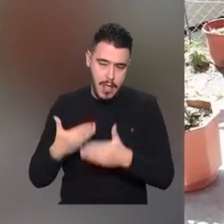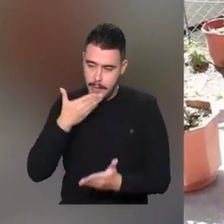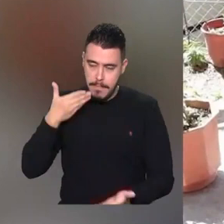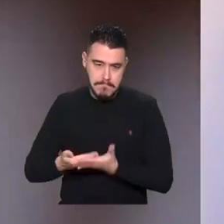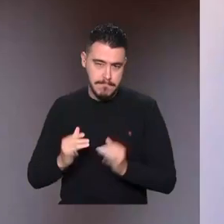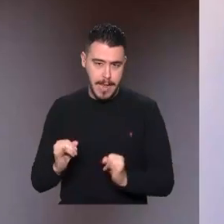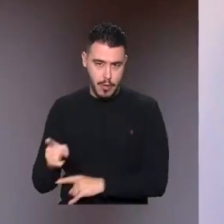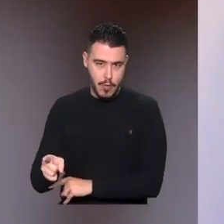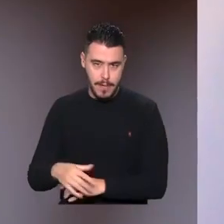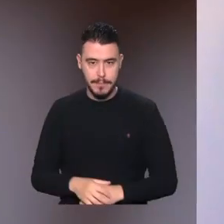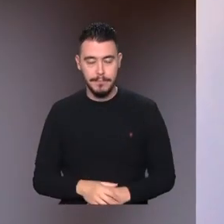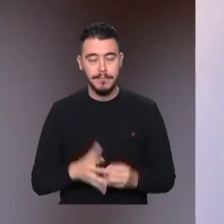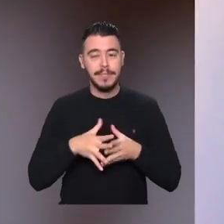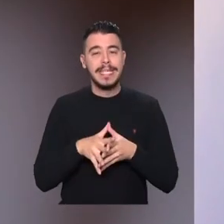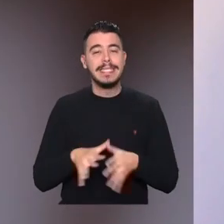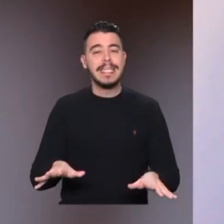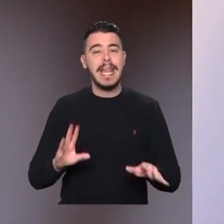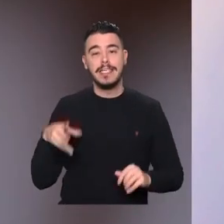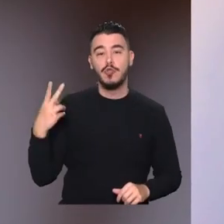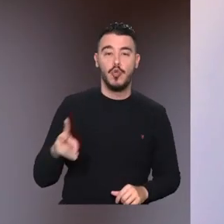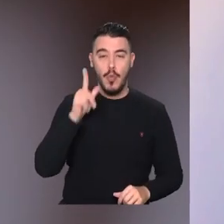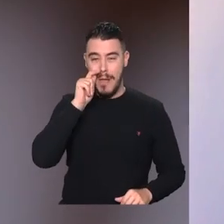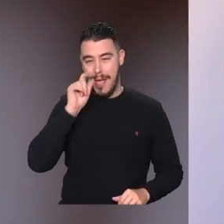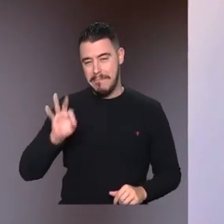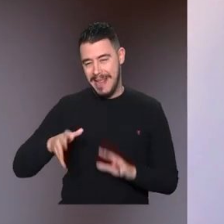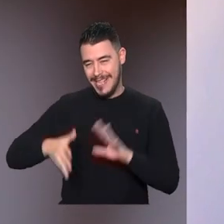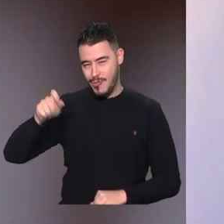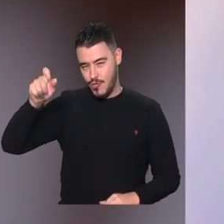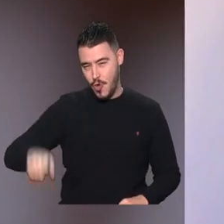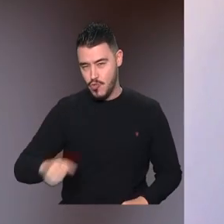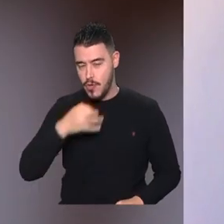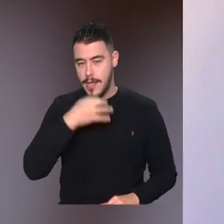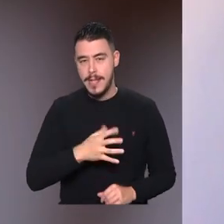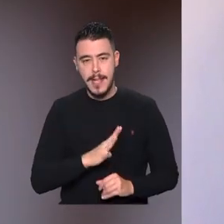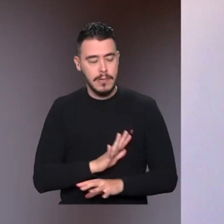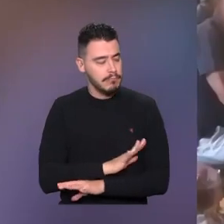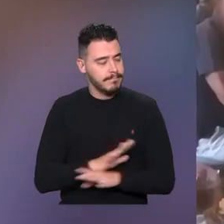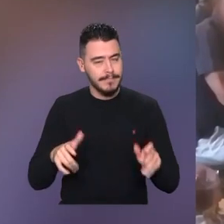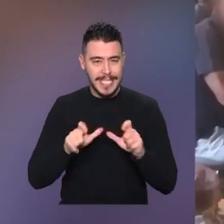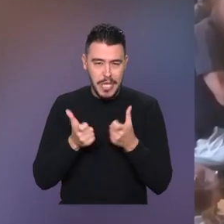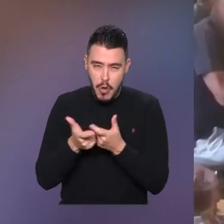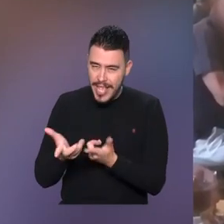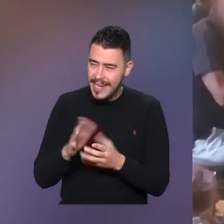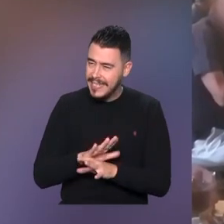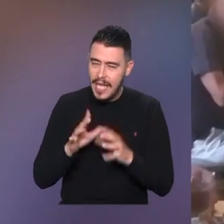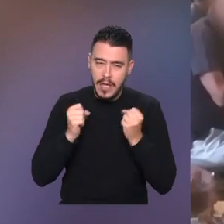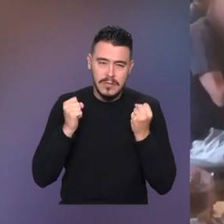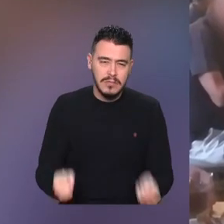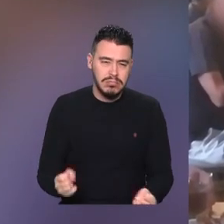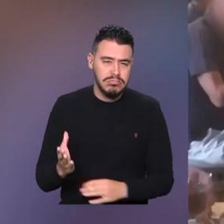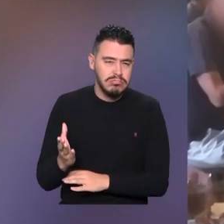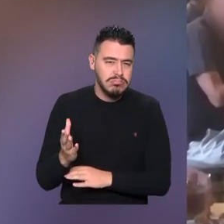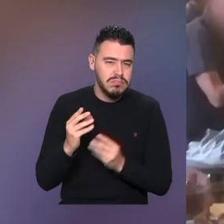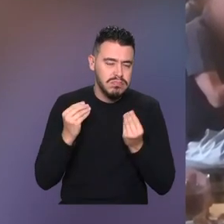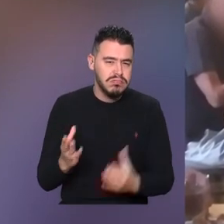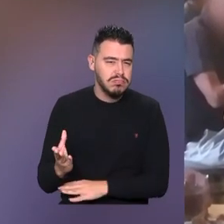Συγγενείς του 50χρονου δράστη μιλάνε αποκλειστικά στο Live News και αποκαλύπτουν το μέγεθος της οικογενειακής τραγωδίας. Ο 50χρονος